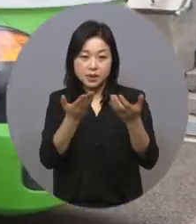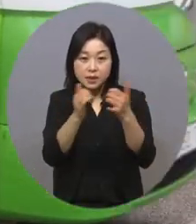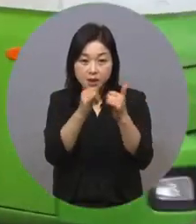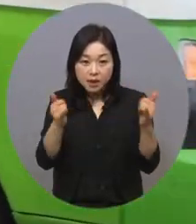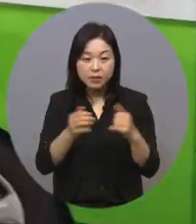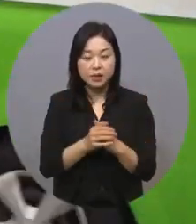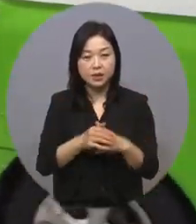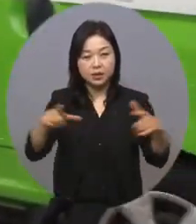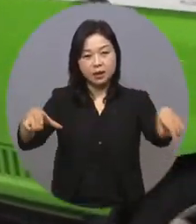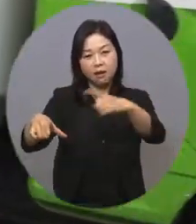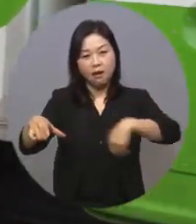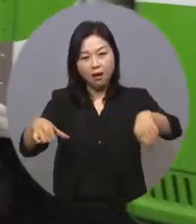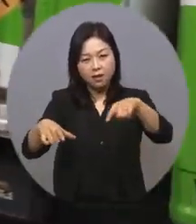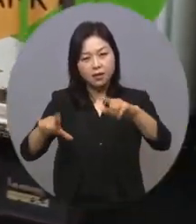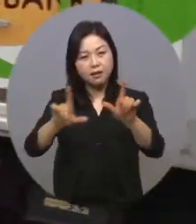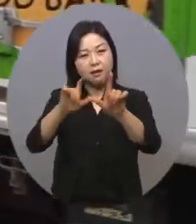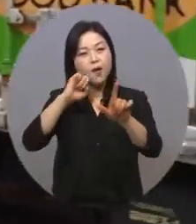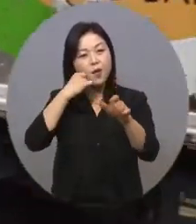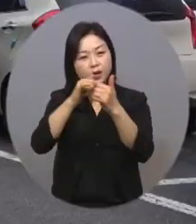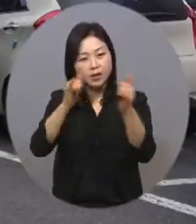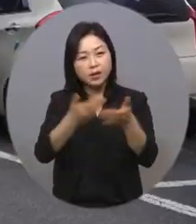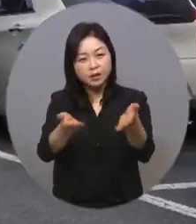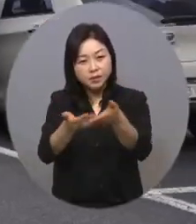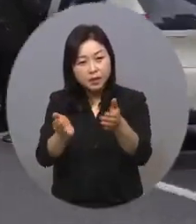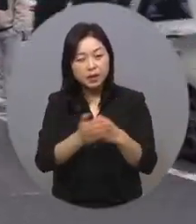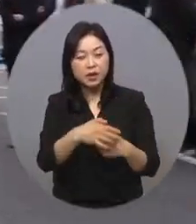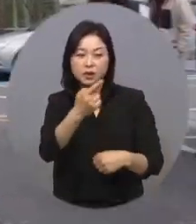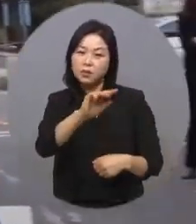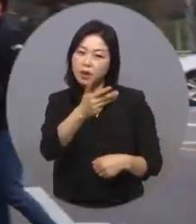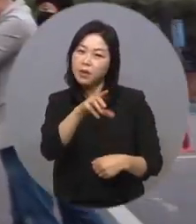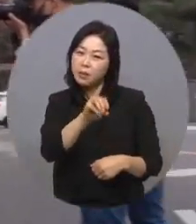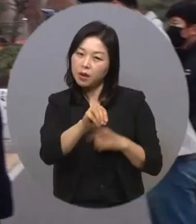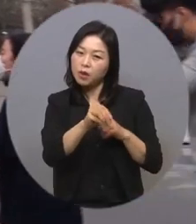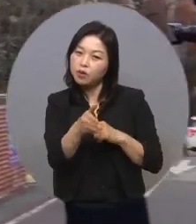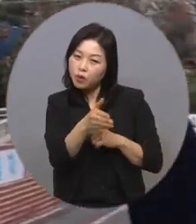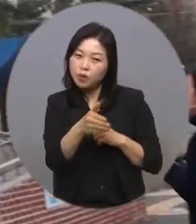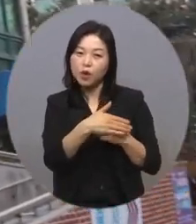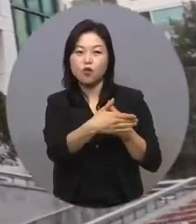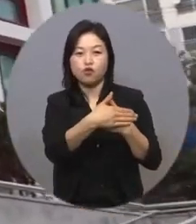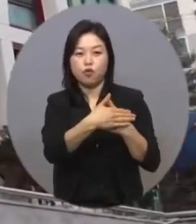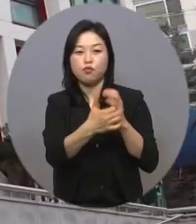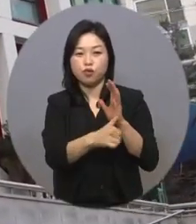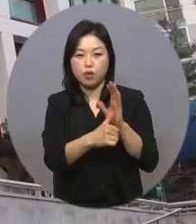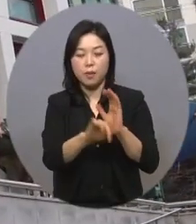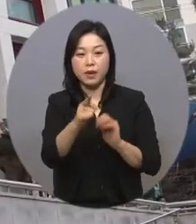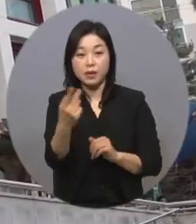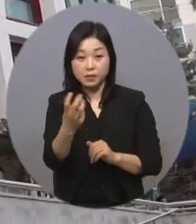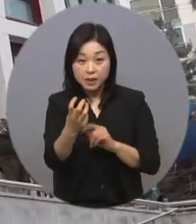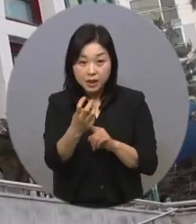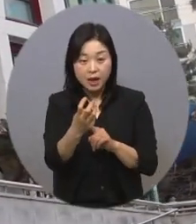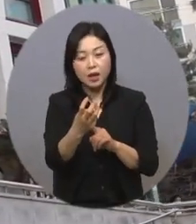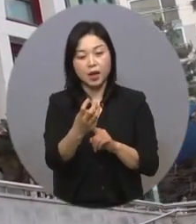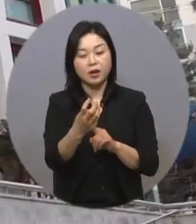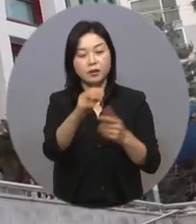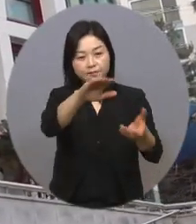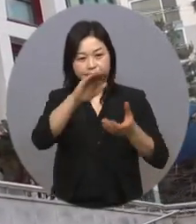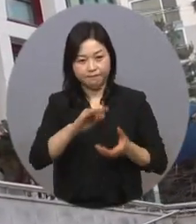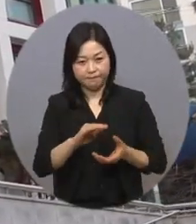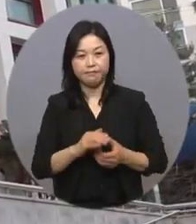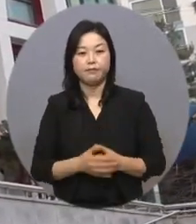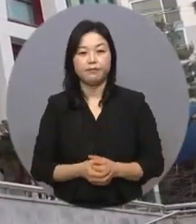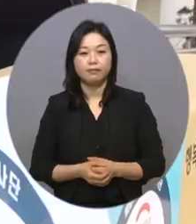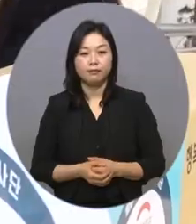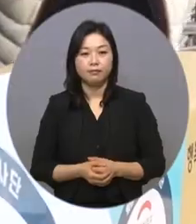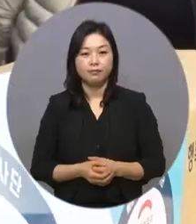취약계층 대상자에게 전달될 1,800만 원 상당의 후원 물품 130개 물량을 수령하고